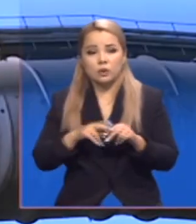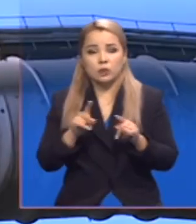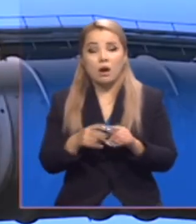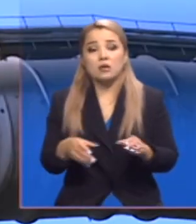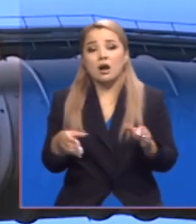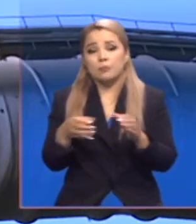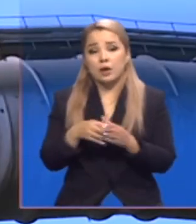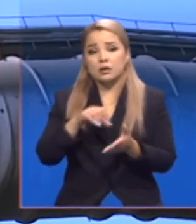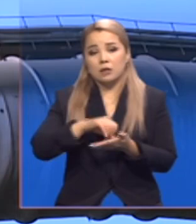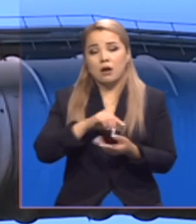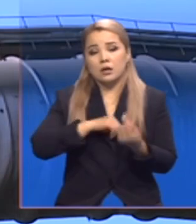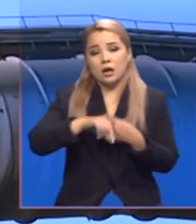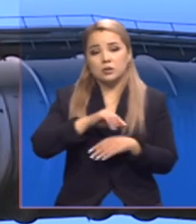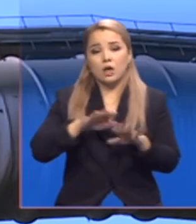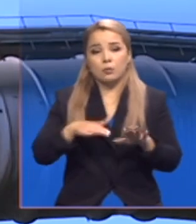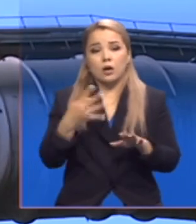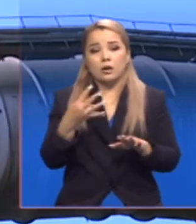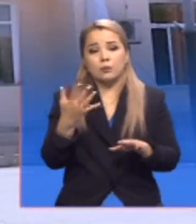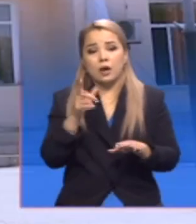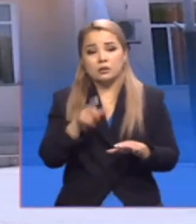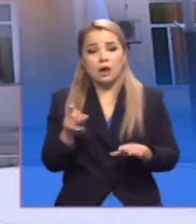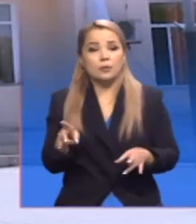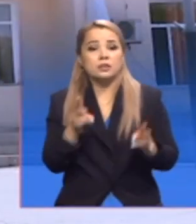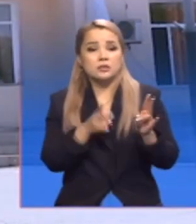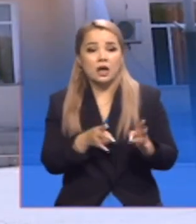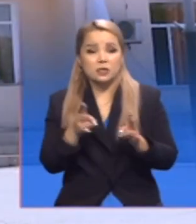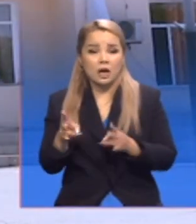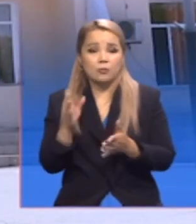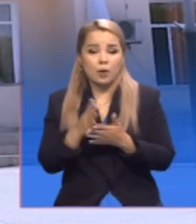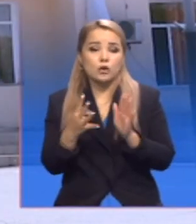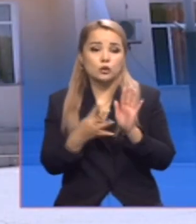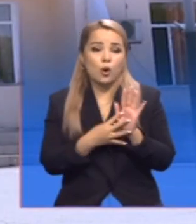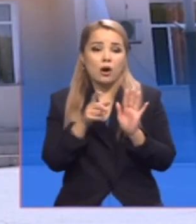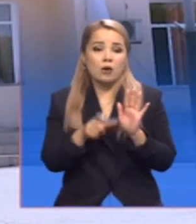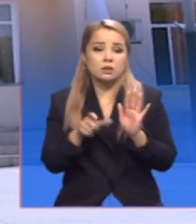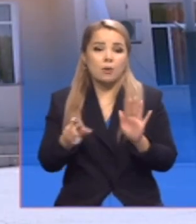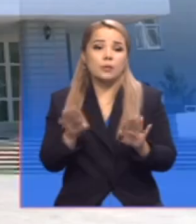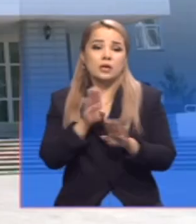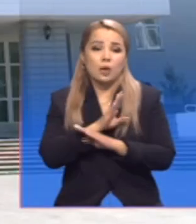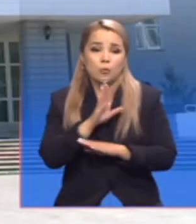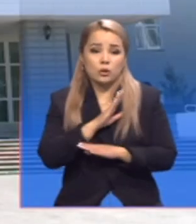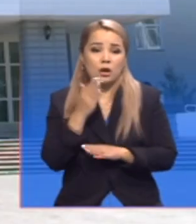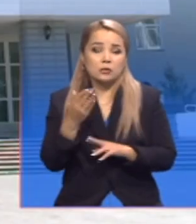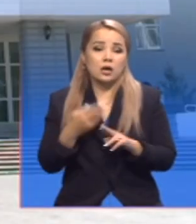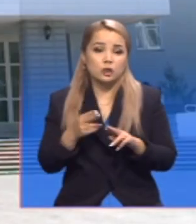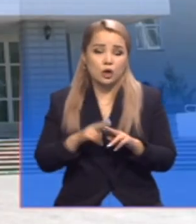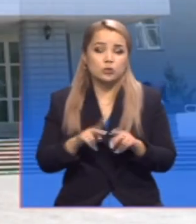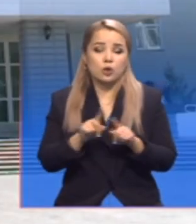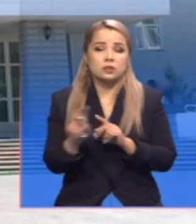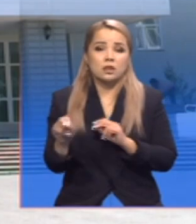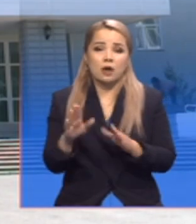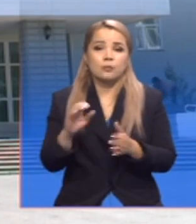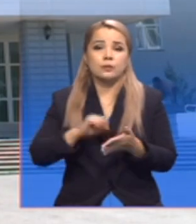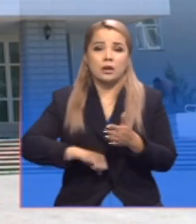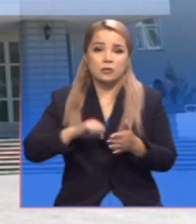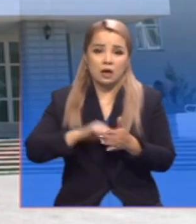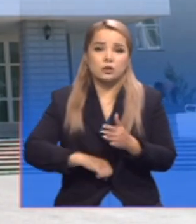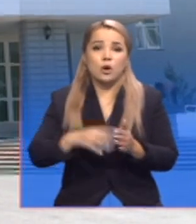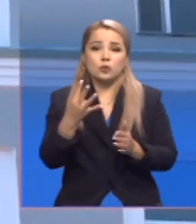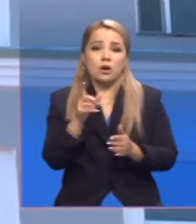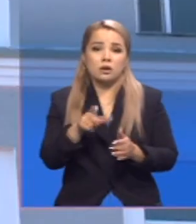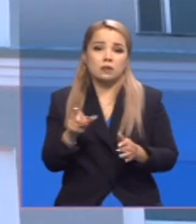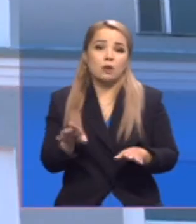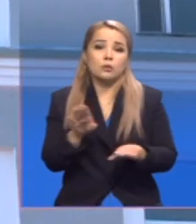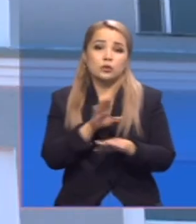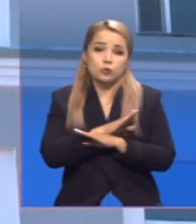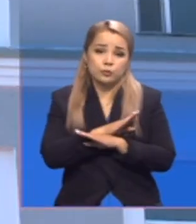компанияға қарасты кәсіпорындарда 45 адам зардап шегіп, 9 адам мерт болған. Ал бұл жолы қайғылы оқиға салдарынан 4